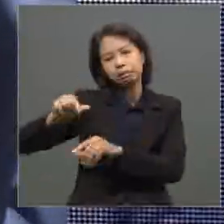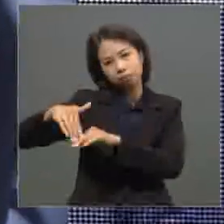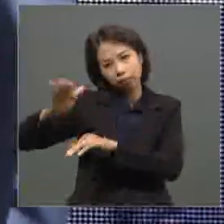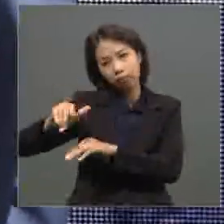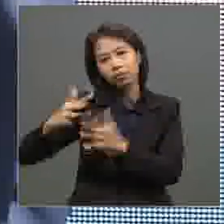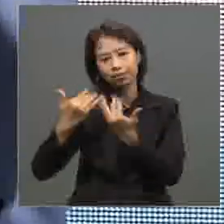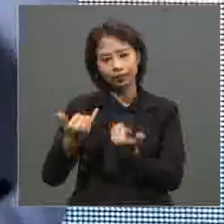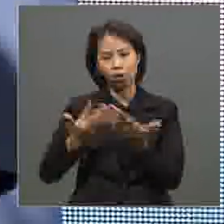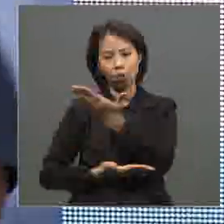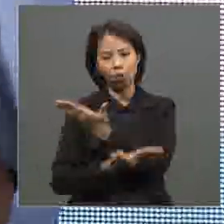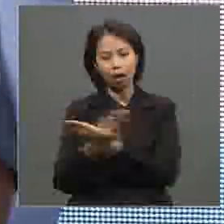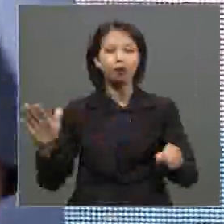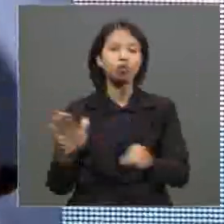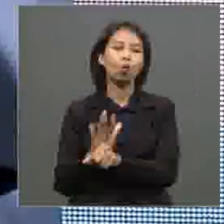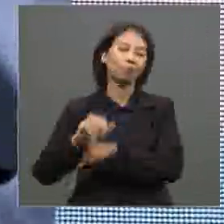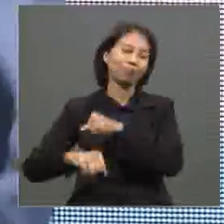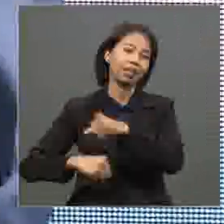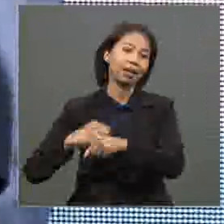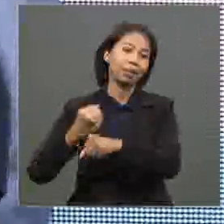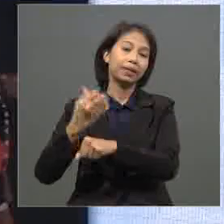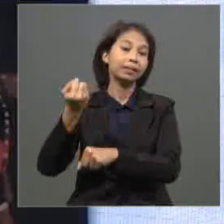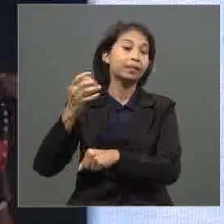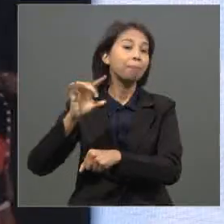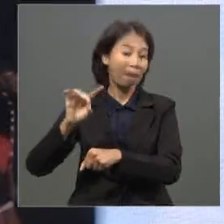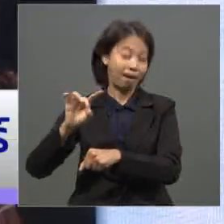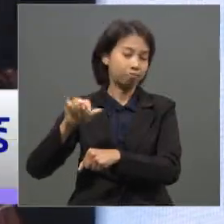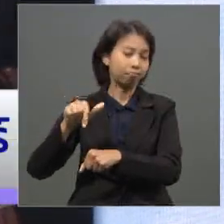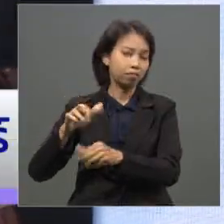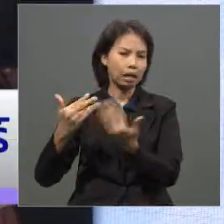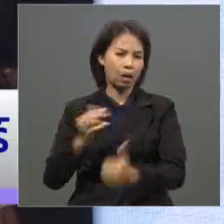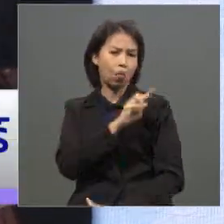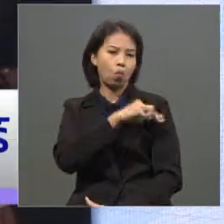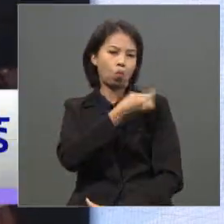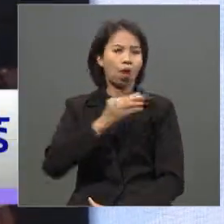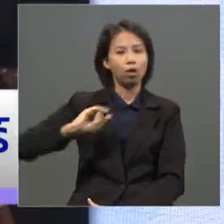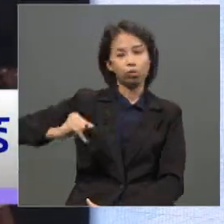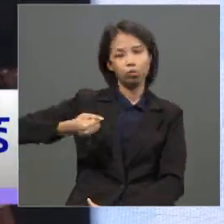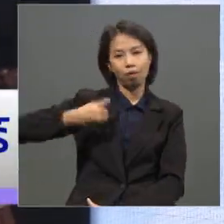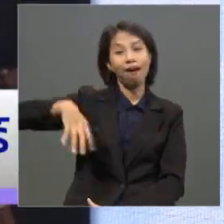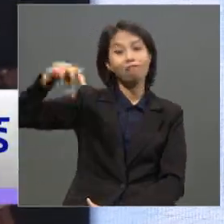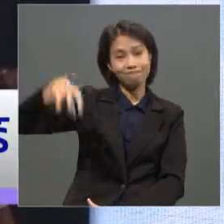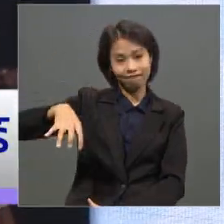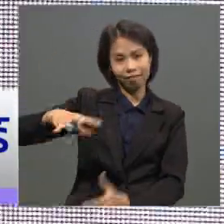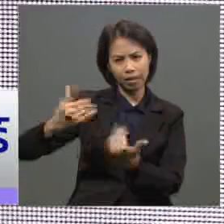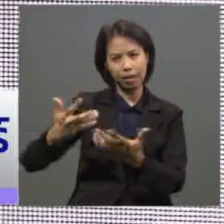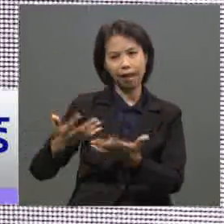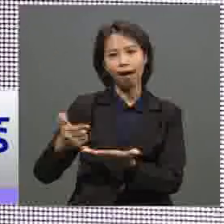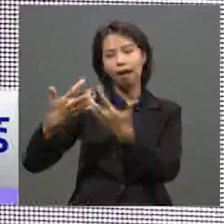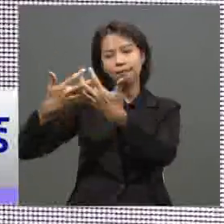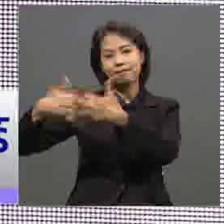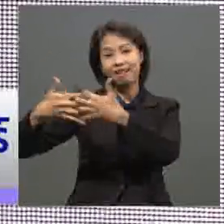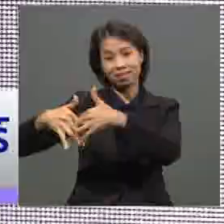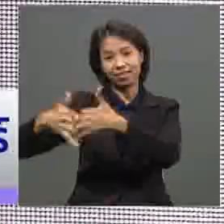รอบ 18ปีศูนย์ไซโคลตรอนและเพชรสแกนแห่งชาติโรงพยาบาลจุฬาภรณ์พร้อมกับเปิดตัวเครื่อง